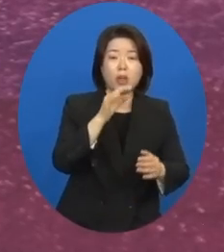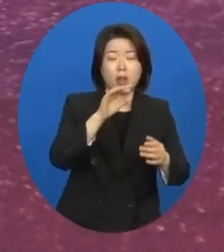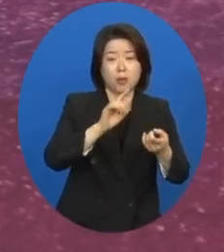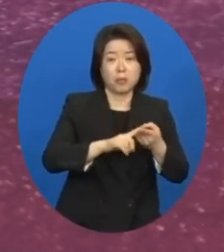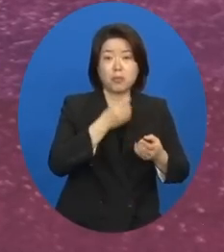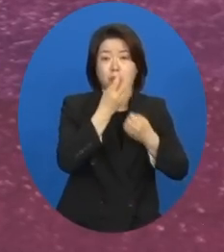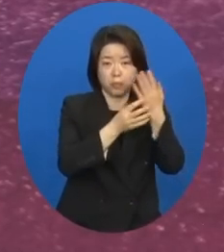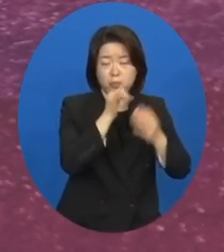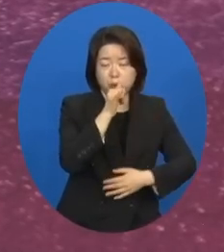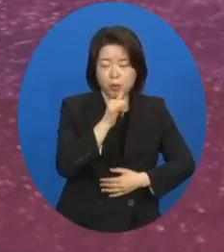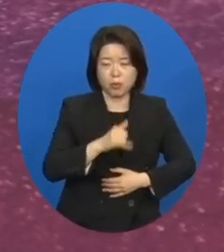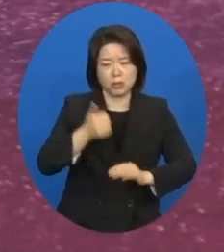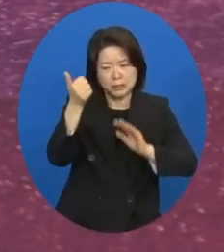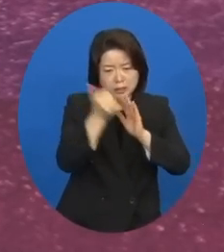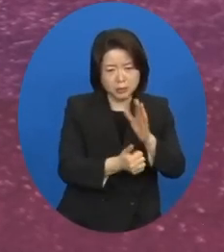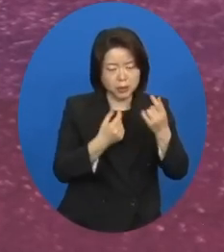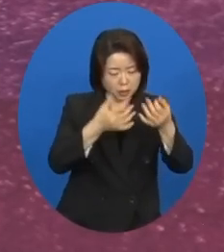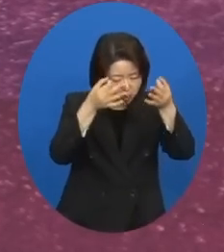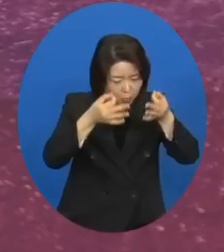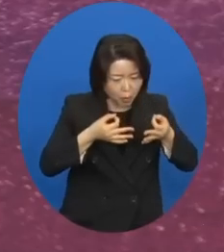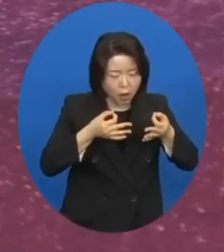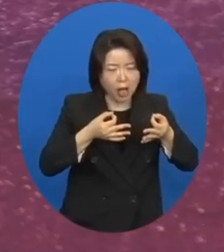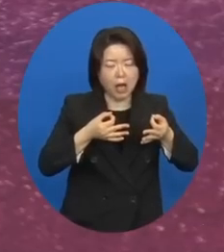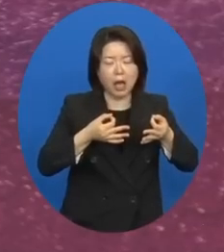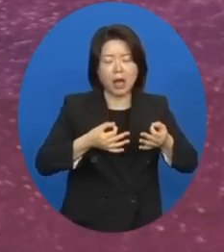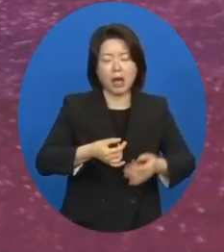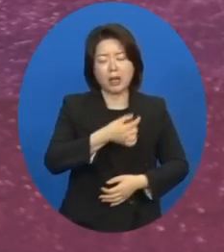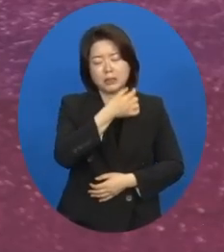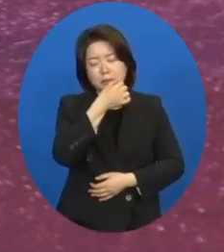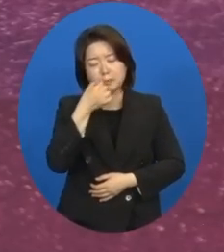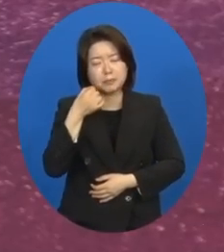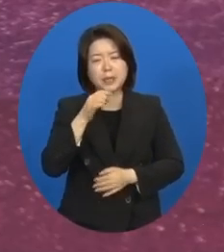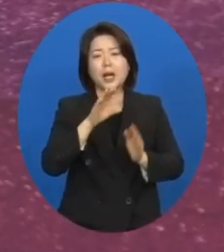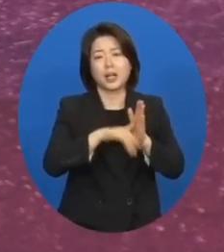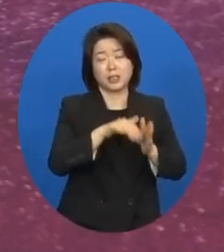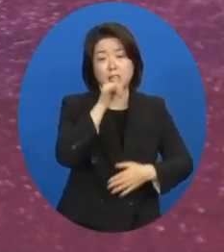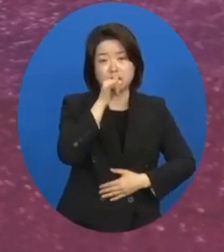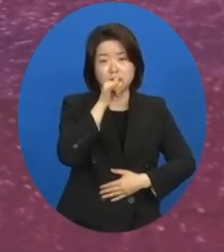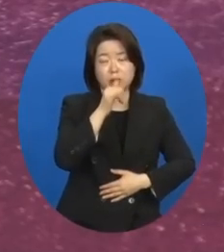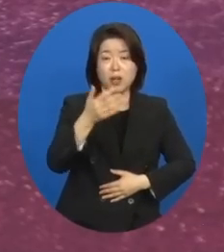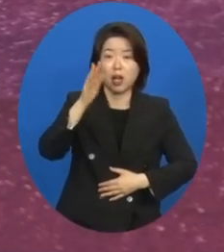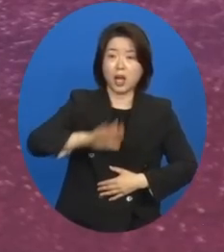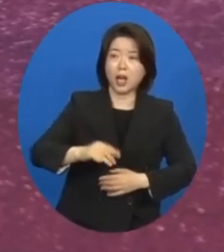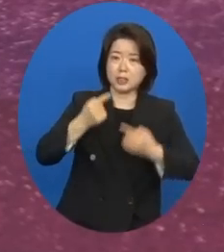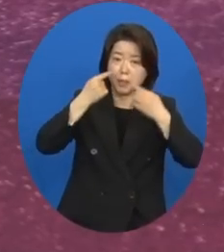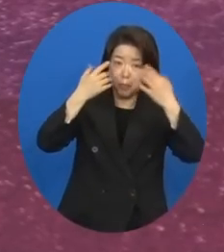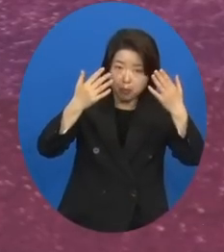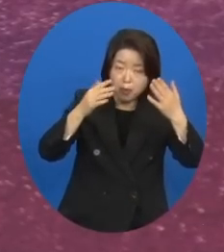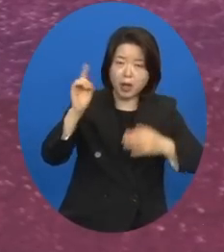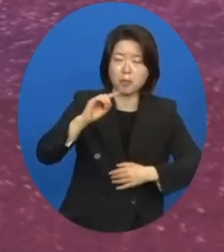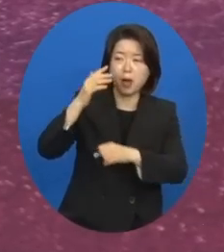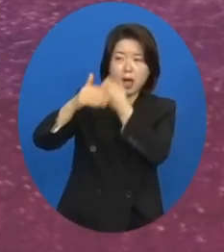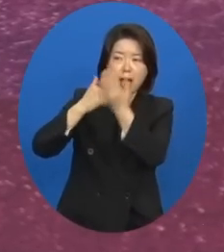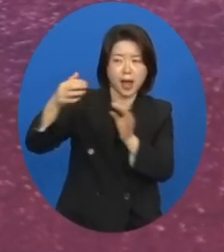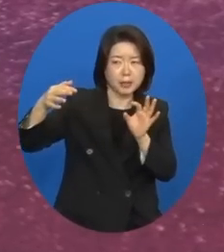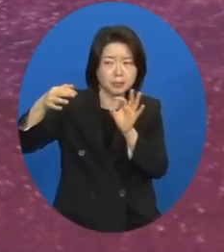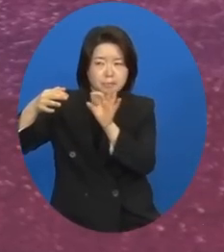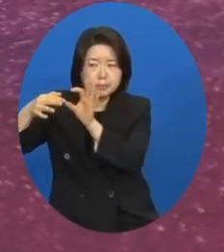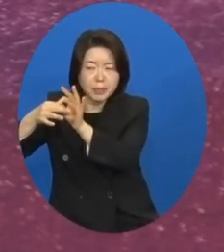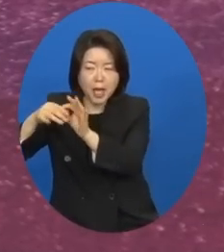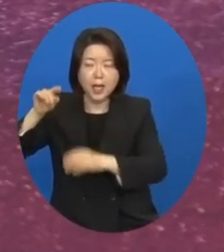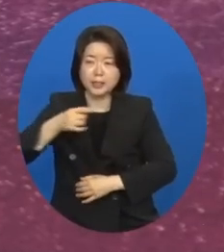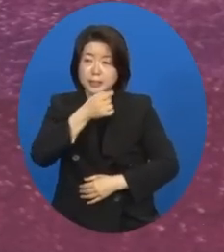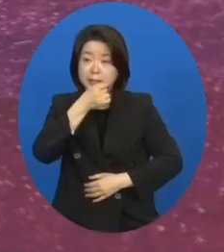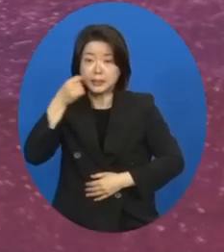실패자처럼 보이는 침묵의 순간도 있을 것입니다. 그러나 분명한 것은 하나님의 편에 서는 그 침묵은